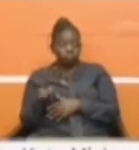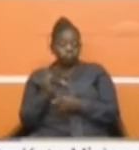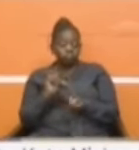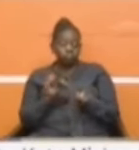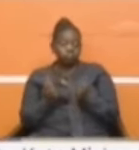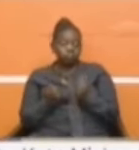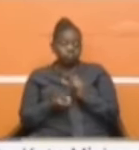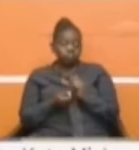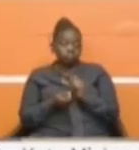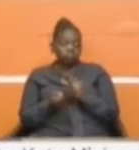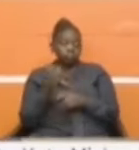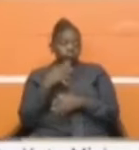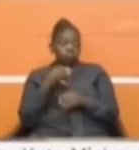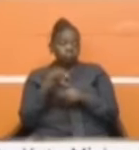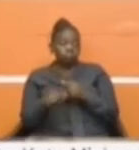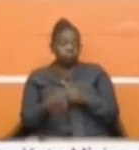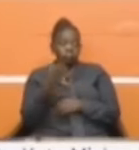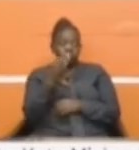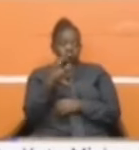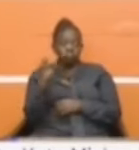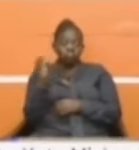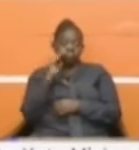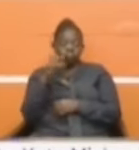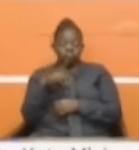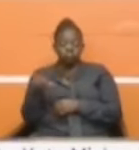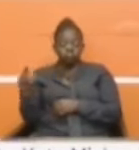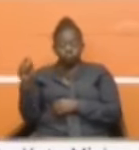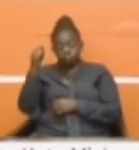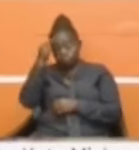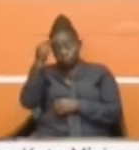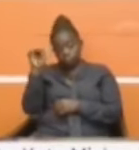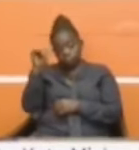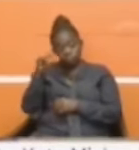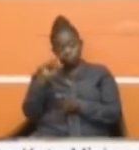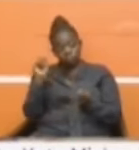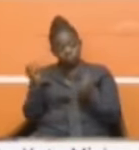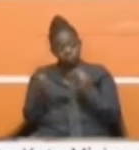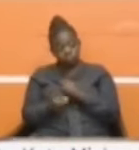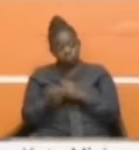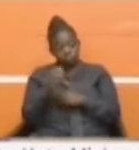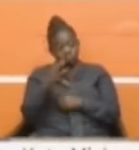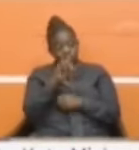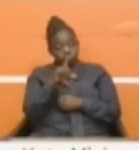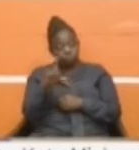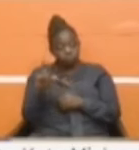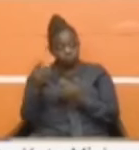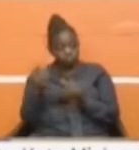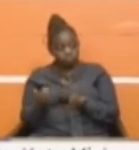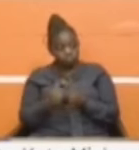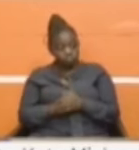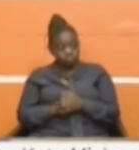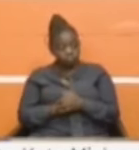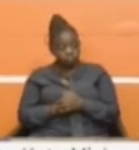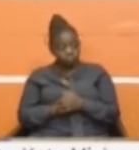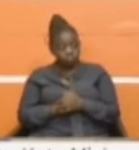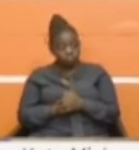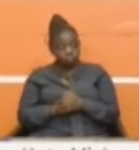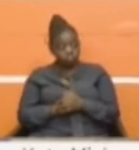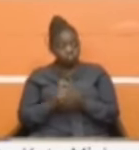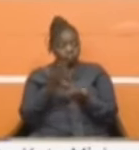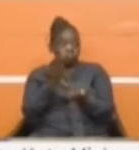transplant. Beetaaga ensimbi obukadde 3 okumutwala e India okumukyusa obusomyo. Kati ssaawa eno tusaba